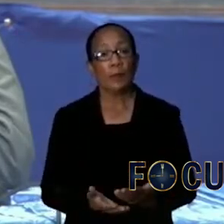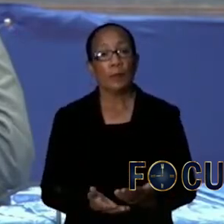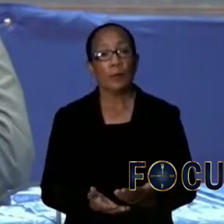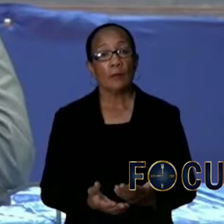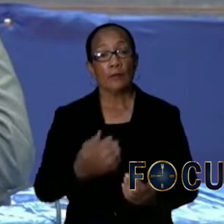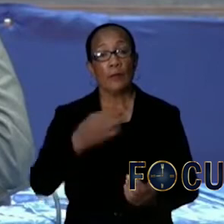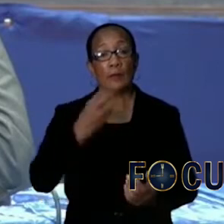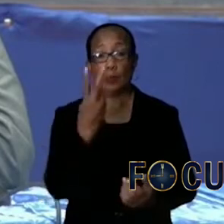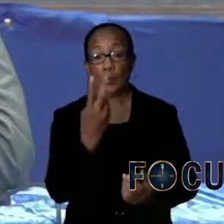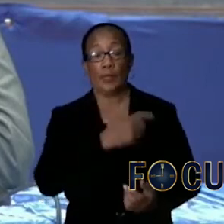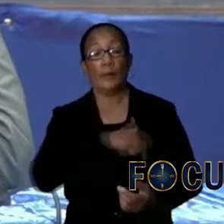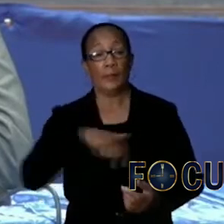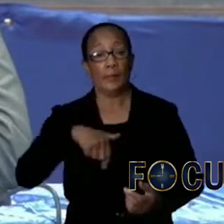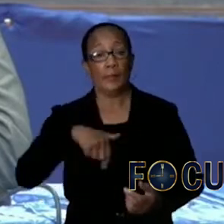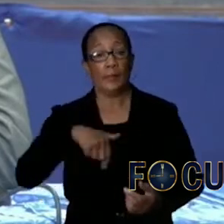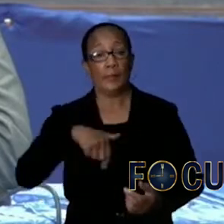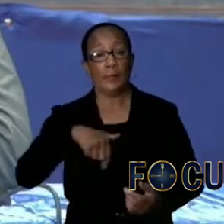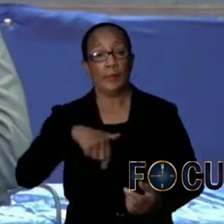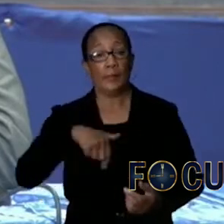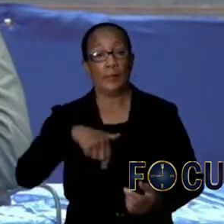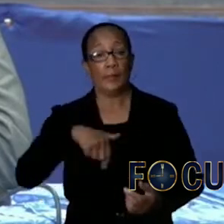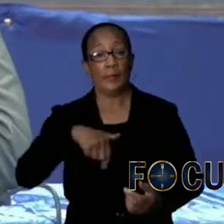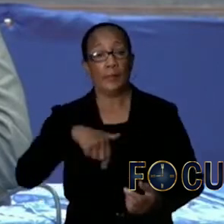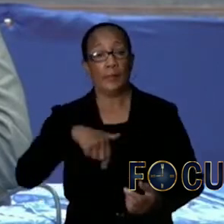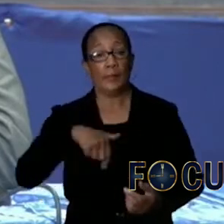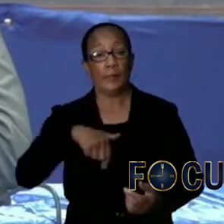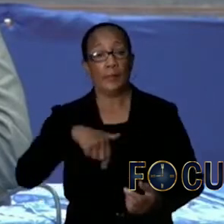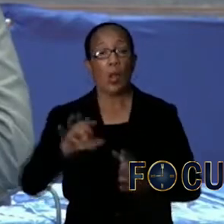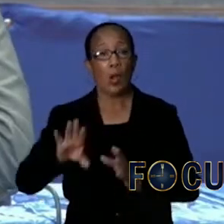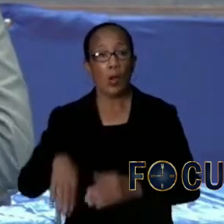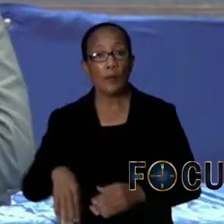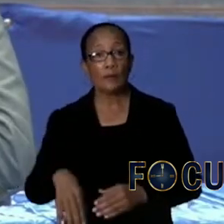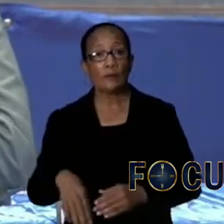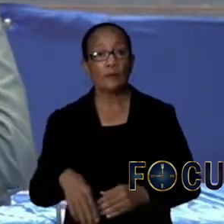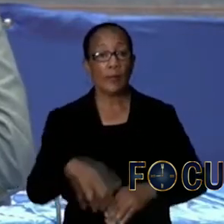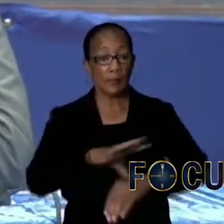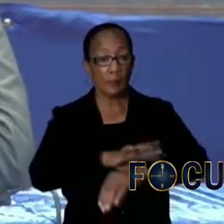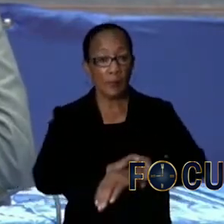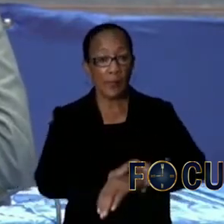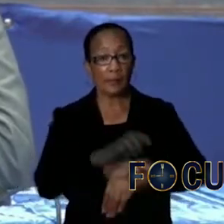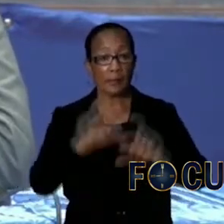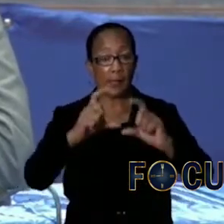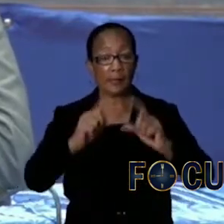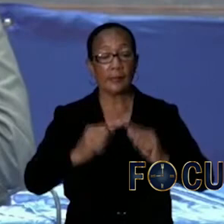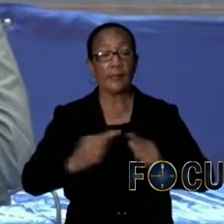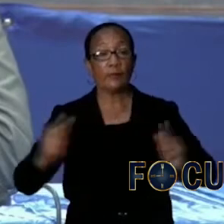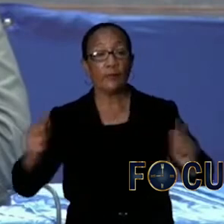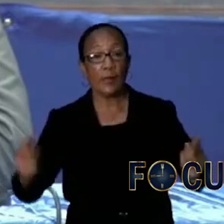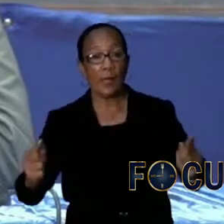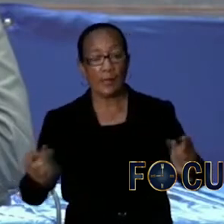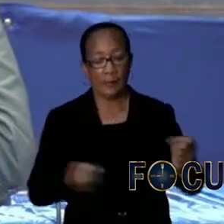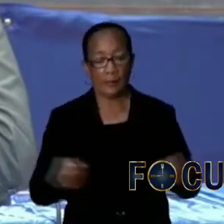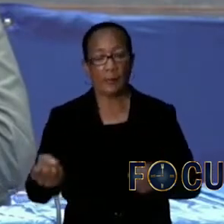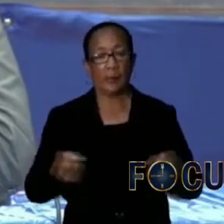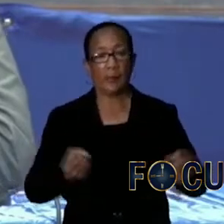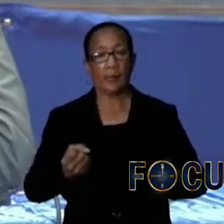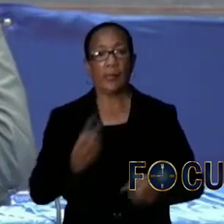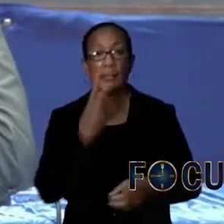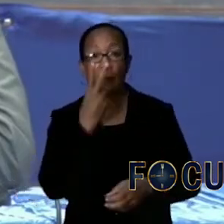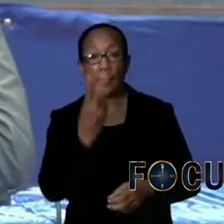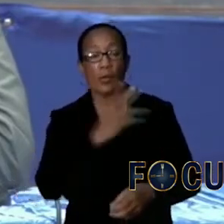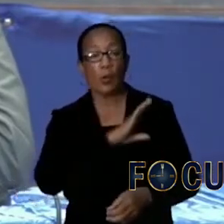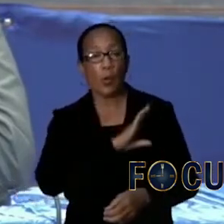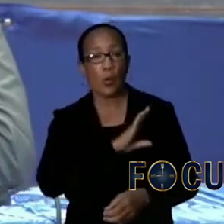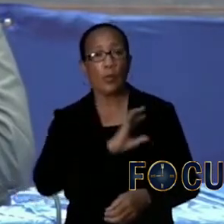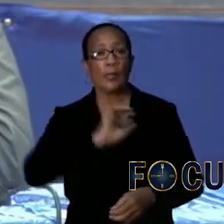het antwoord van de vicepresident. Mag ik u zeggen dat los van het feit dat de kaarten zijn verlengd, wordt er vanuit de regering ook gekeken